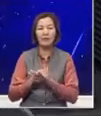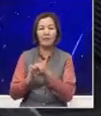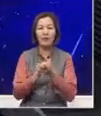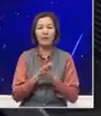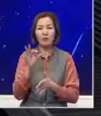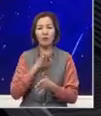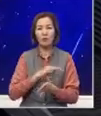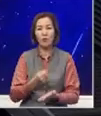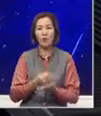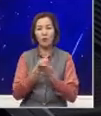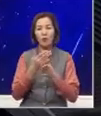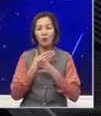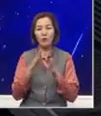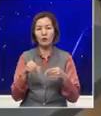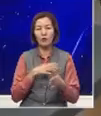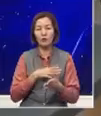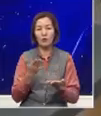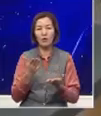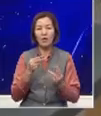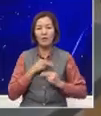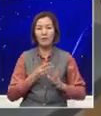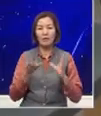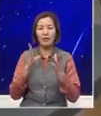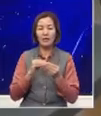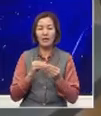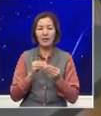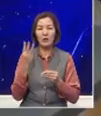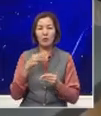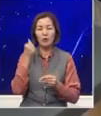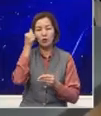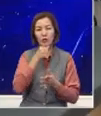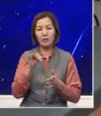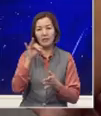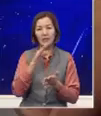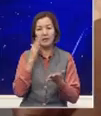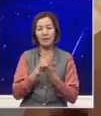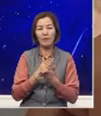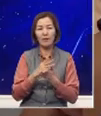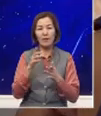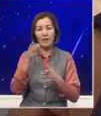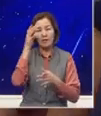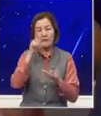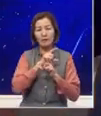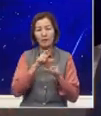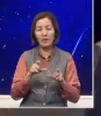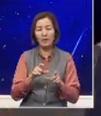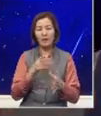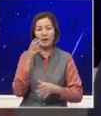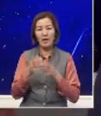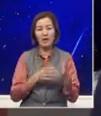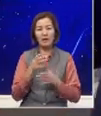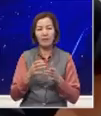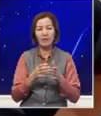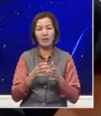көрсету. Ғылыми тәжірибелер мен тынымсыз еңбектің арқасында 30 жылдан аса тарихы бар ғылыми мекеме әлемнің алпауыт елдері